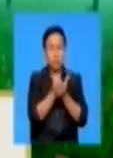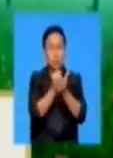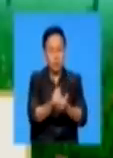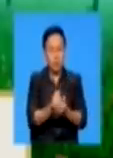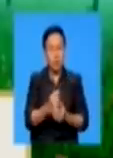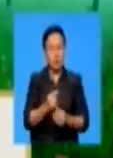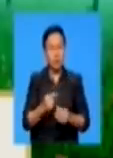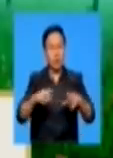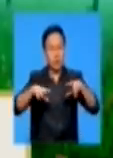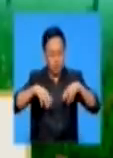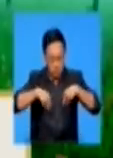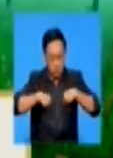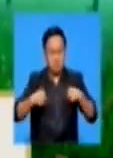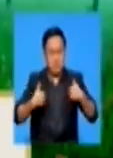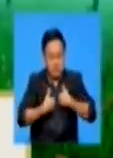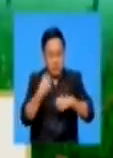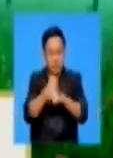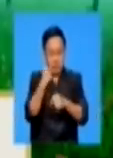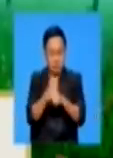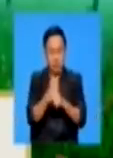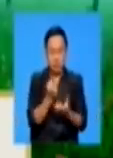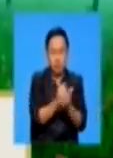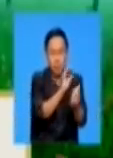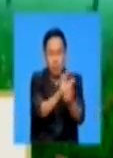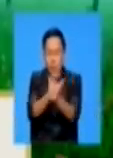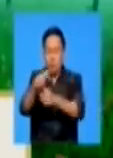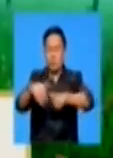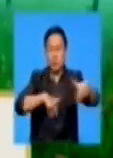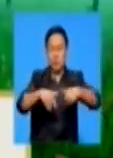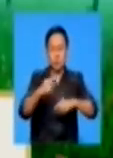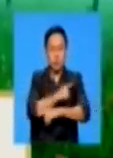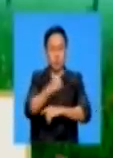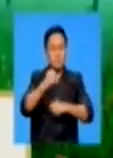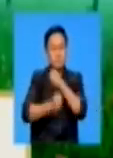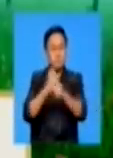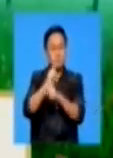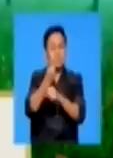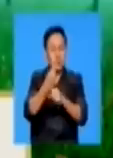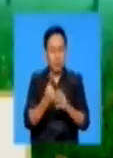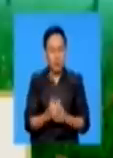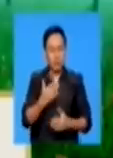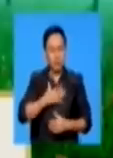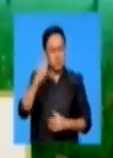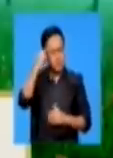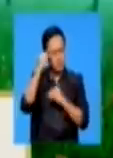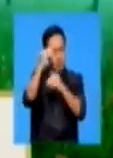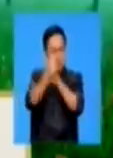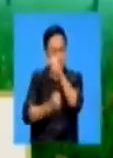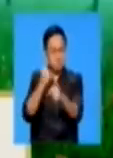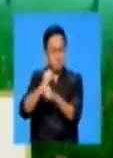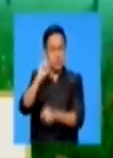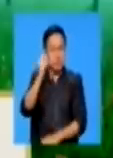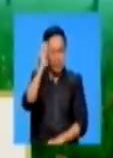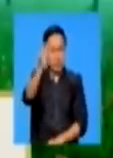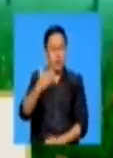ละวันหยุดทุ่งเทศกาลมาช่วยดูแลรักษาความปลอดภัยให้กับพี่น้องประชาชนทุกคนนะครับก็หวังยิ่งว่าปีใหม่หน้านั้นเราคงจะพ